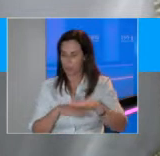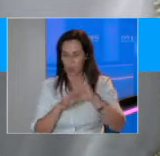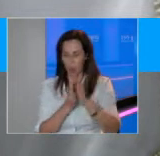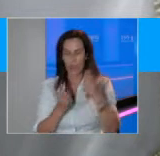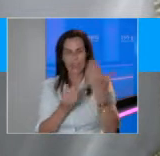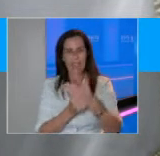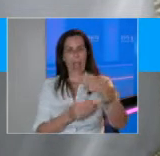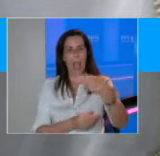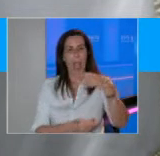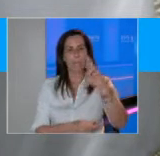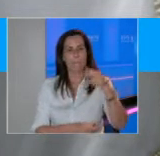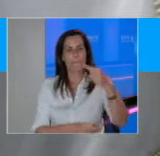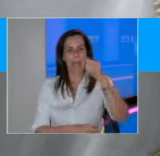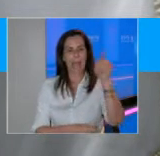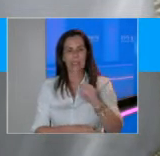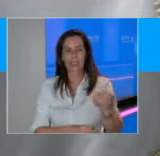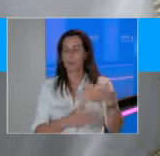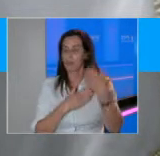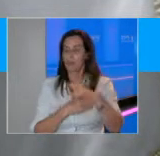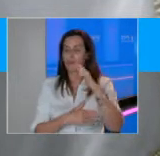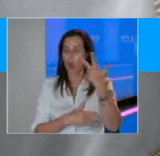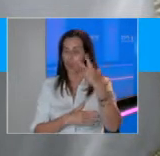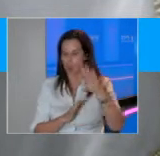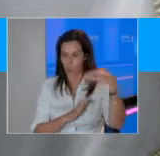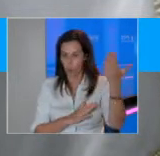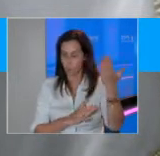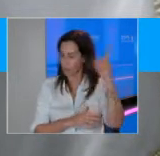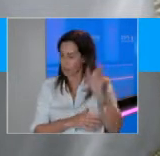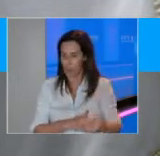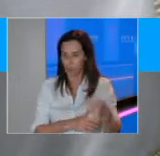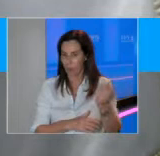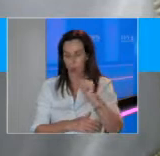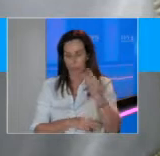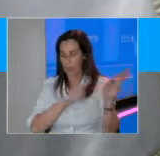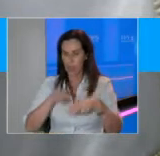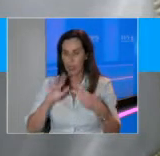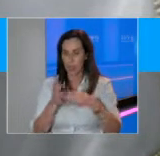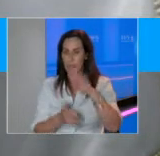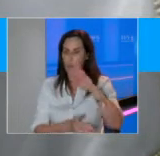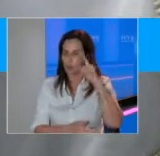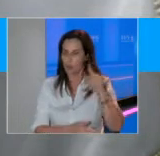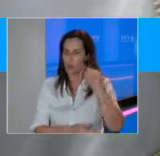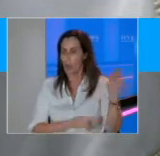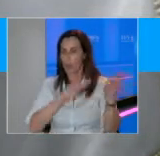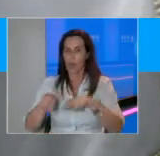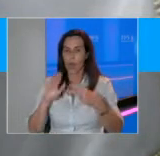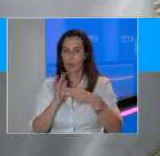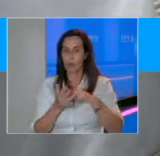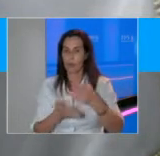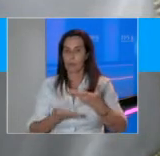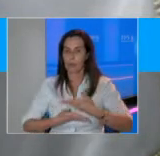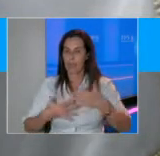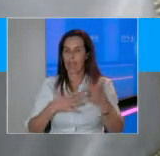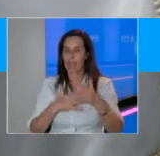פרשיות הרפז וגמר את שלוש שנות סינון והיה אזרח חופשי ולא התכוון לפוליטיקה, ביבי חשב שהוא הולך לפוליטיקה וככה קיבלנו את